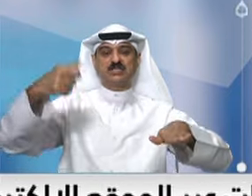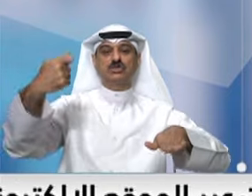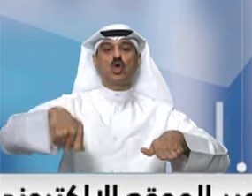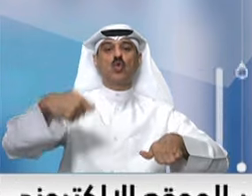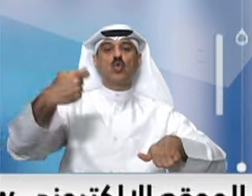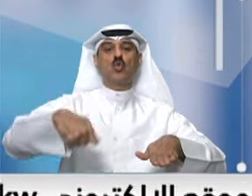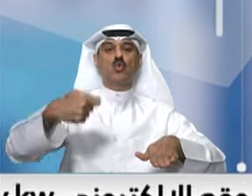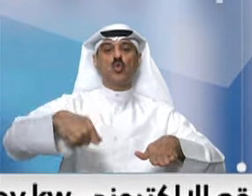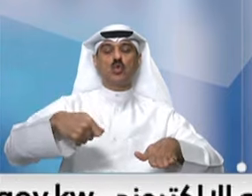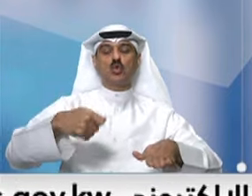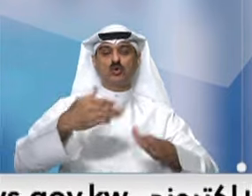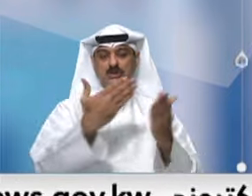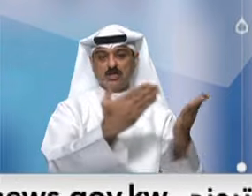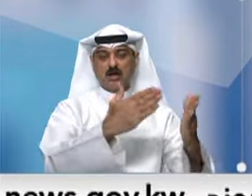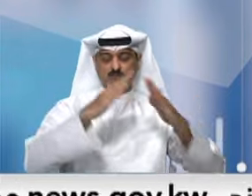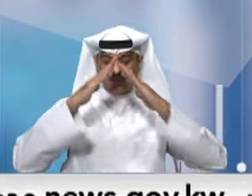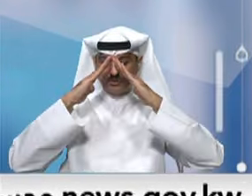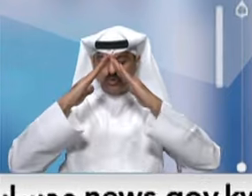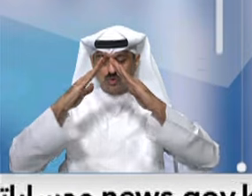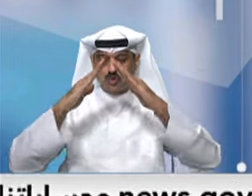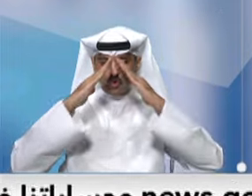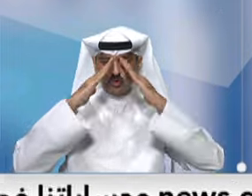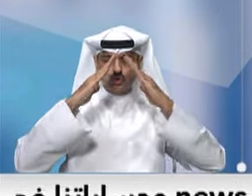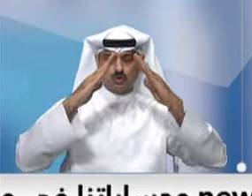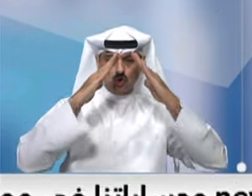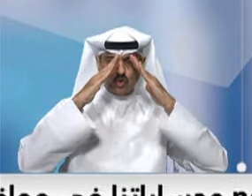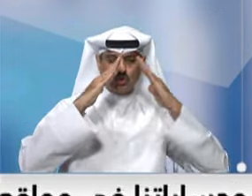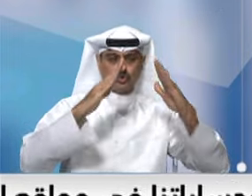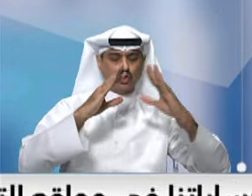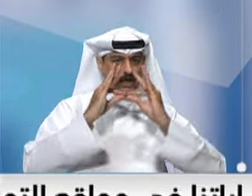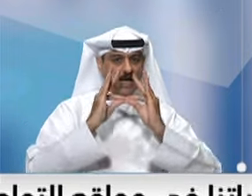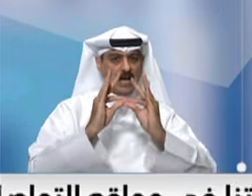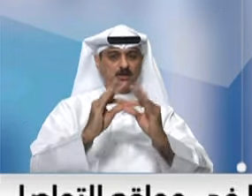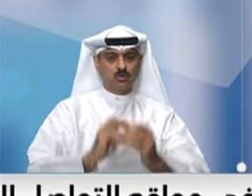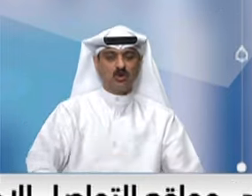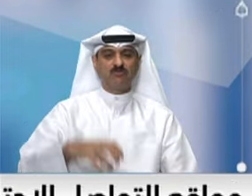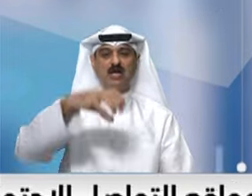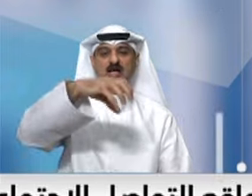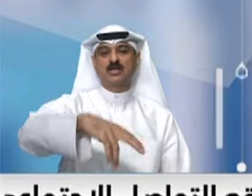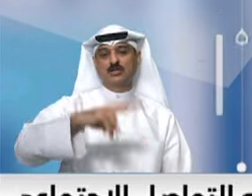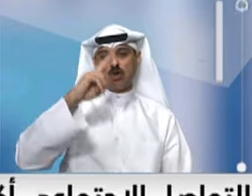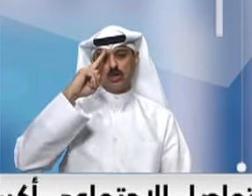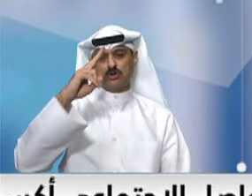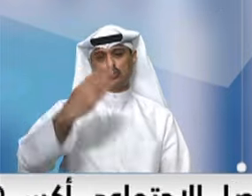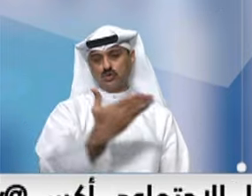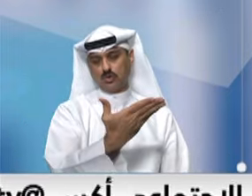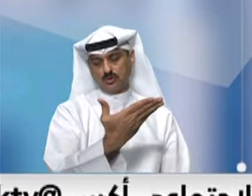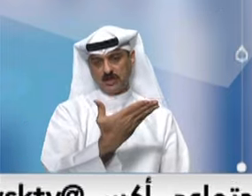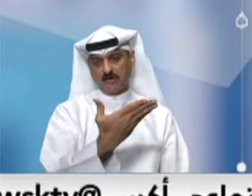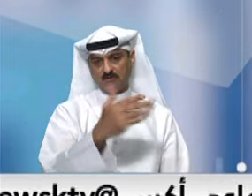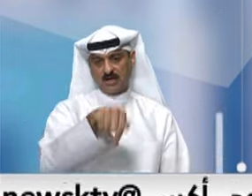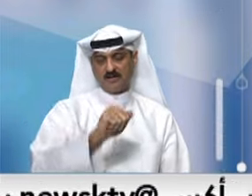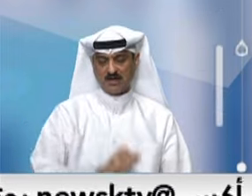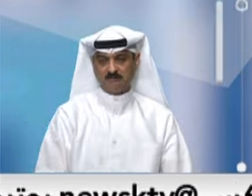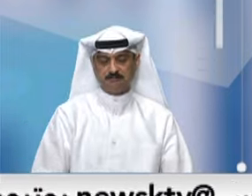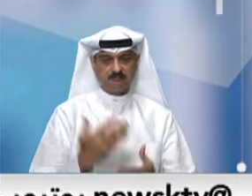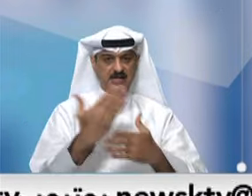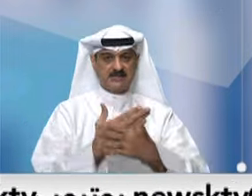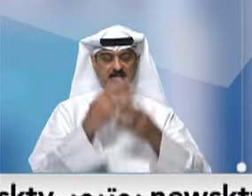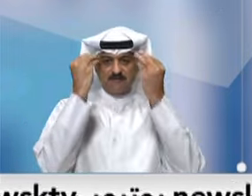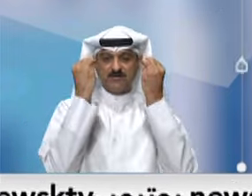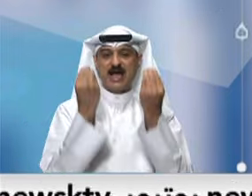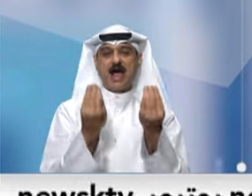ال سعود ولي العهد رئيس مجلس الوزراء في المملكه العربيه السعوديه الشقيقه على هذه البادره